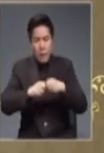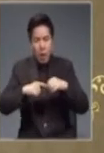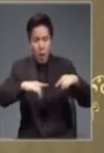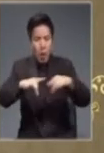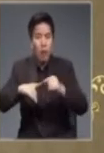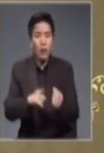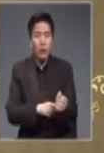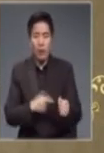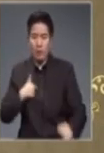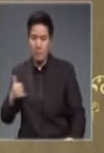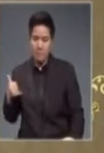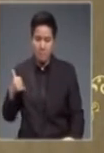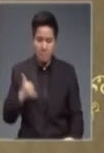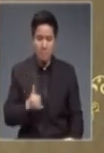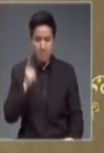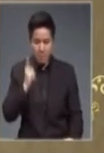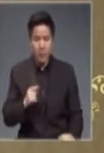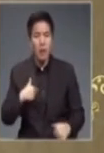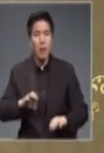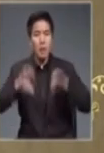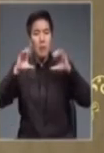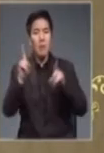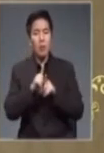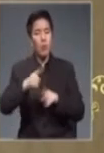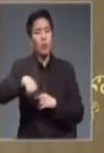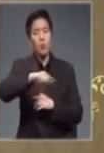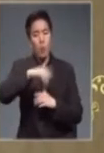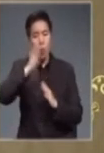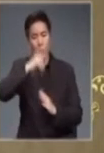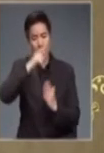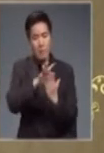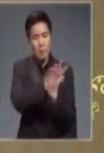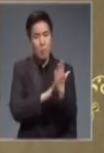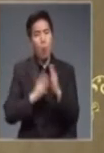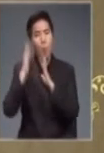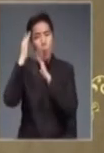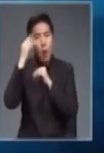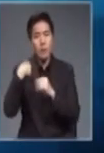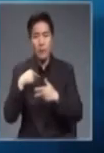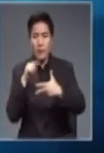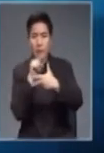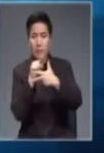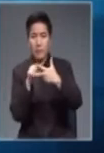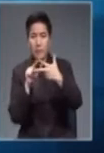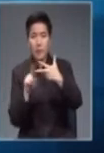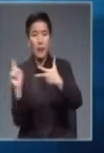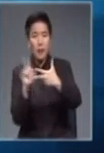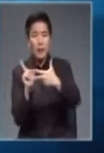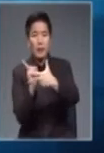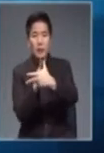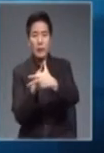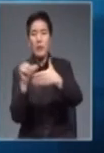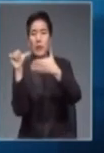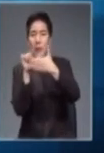ช้ให้เหมาะสมกับบริบทของคนไทยและสังคมไทยนะครับเพื่อจะนำไปเผยแพร่ให้กับครูในโรงเรียนต่างๆทั่วประเทศอีกด้วยต่อ